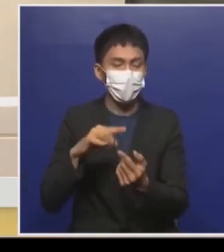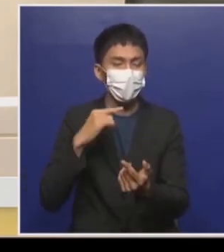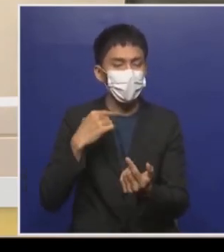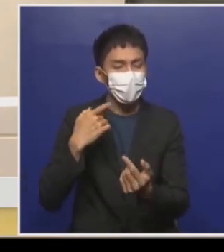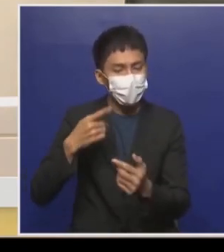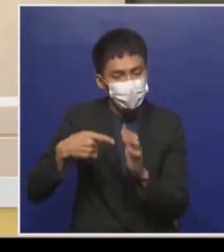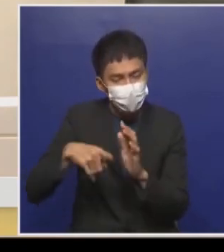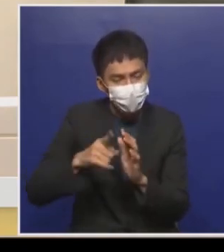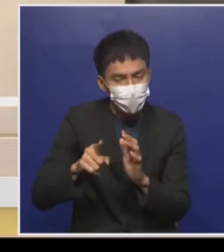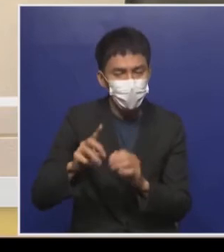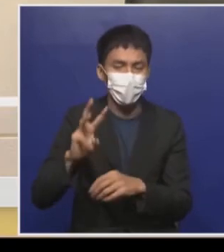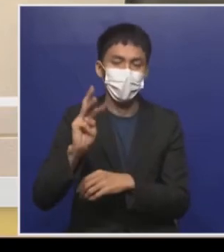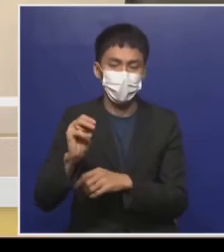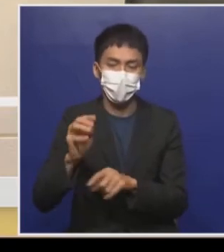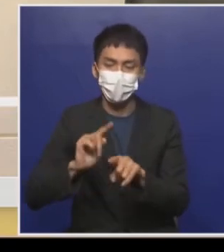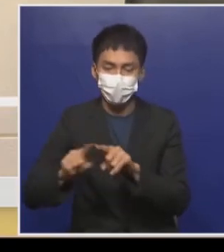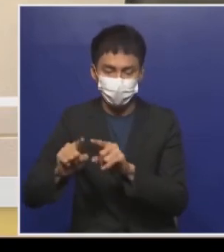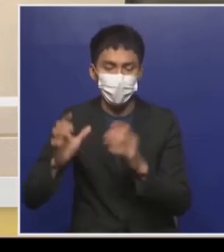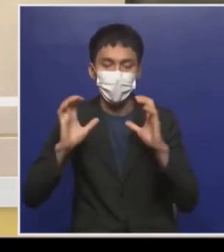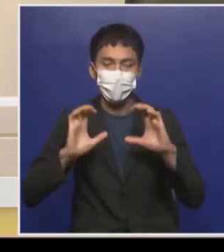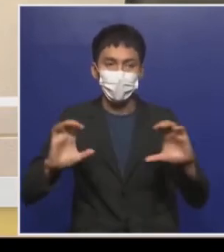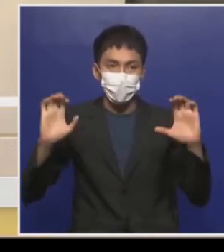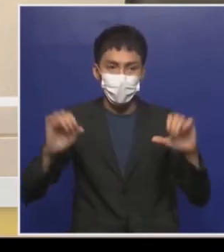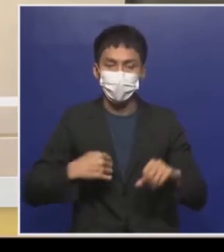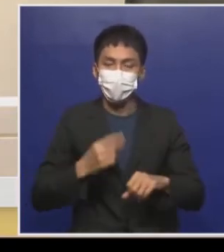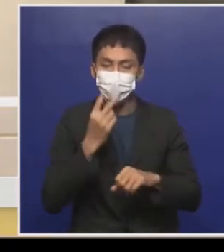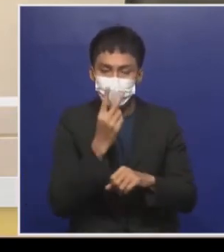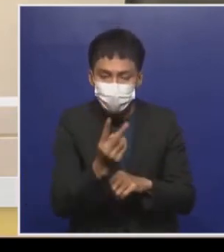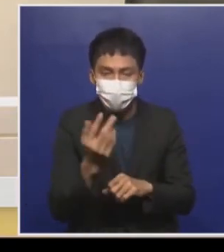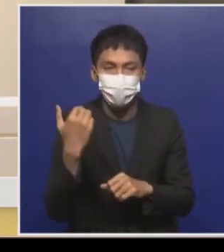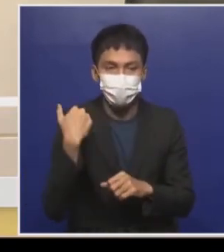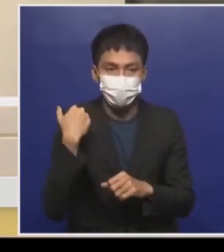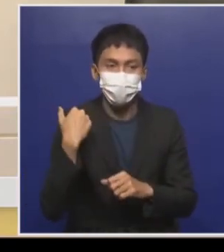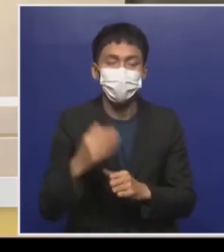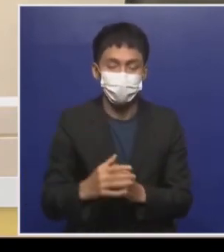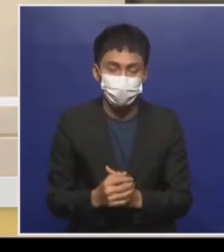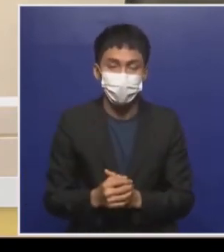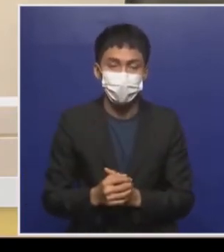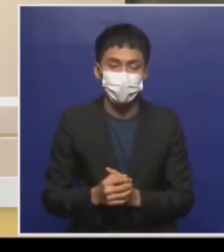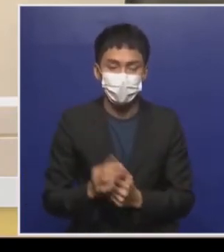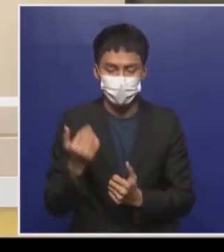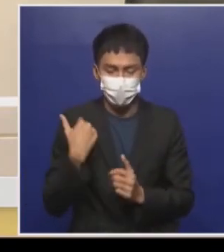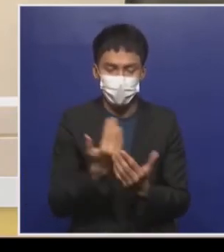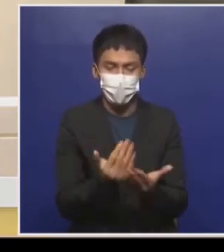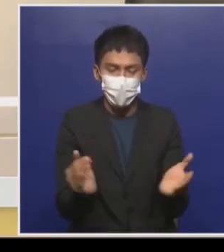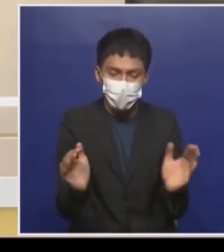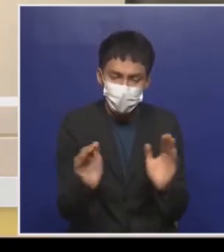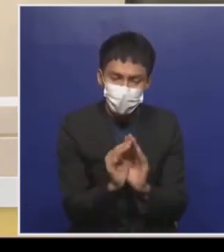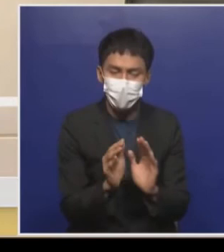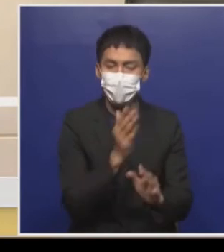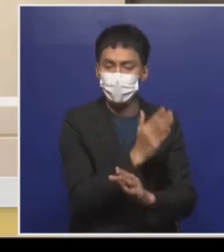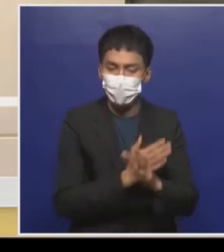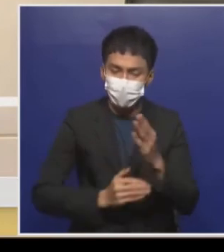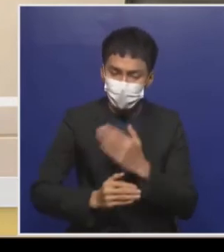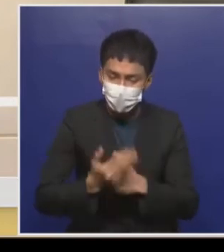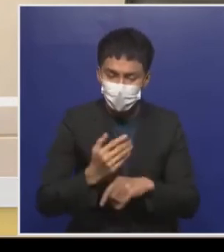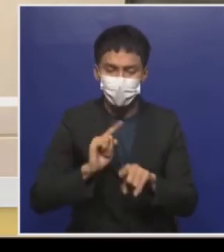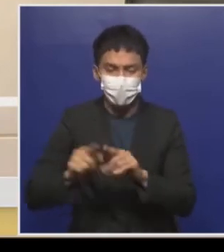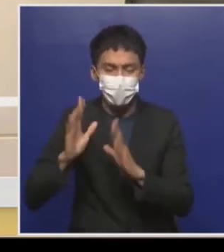อุดมศึกษา รัฐบาก็ดูแล้ยมีโงการแม่เลี้ยงเดียว ครอบกลวปรบาง ผู้พิการและผู้สงอายุ